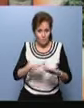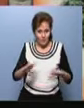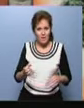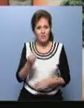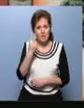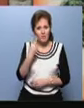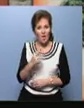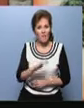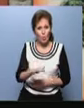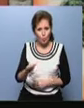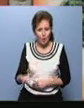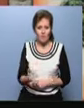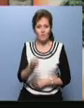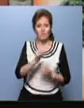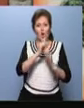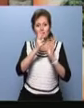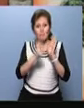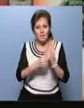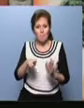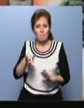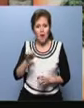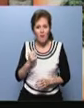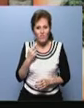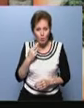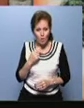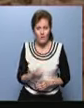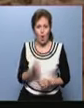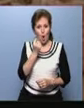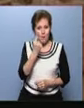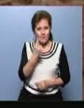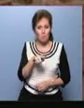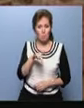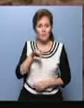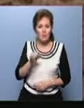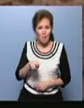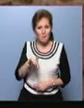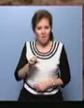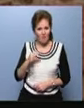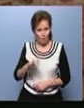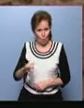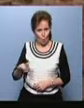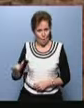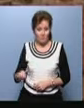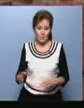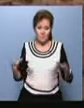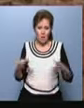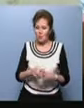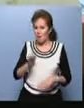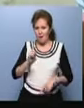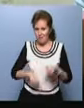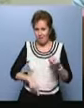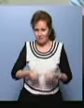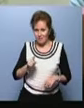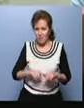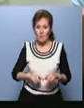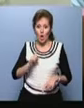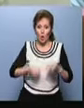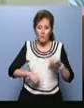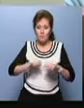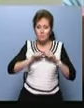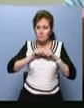12 внуков, 18 правнуков и 11 праправнуков. Собраться вместе получается редко. Родственников раскидало по всей